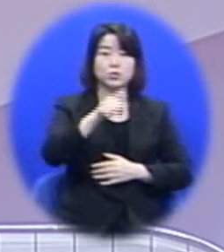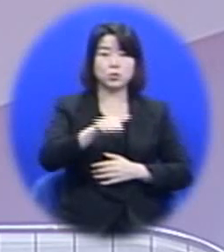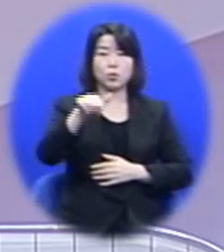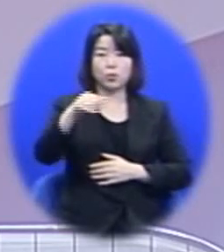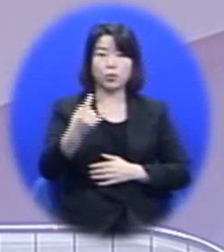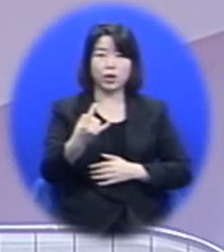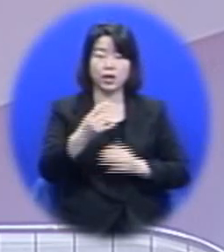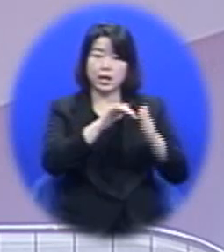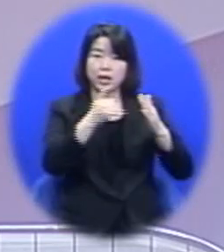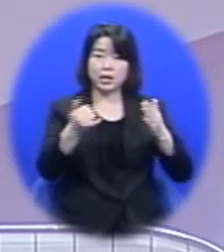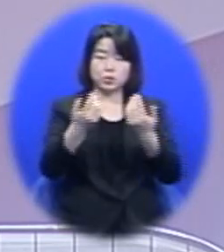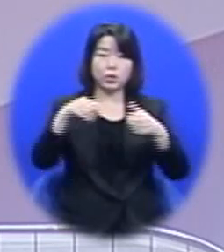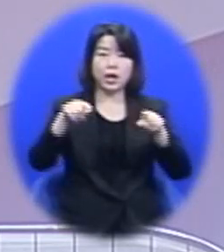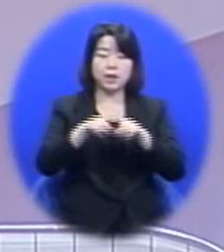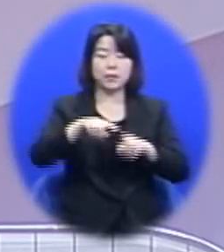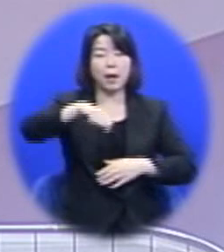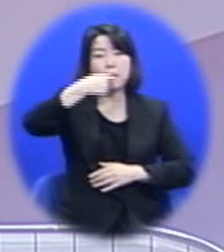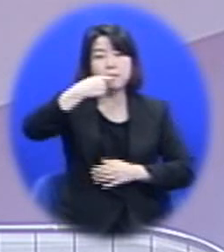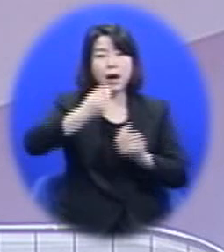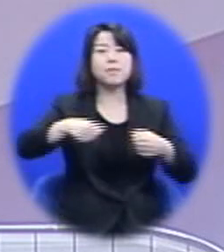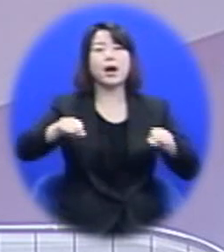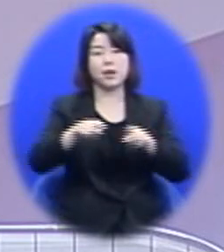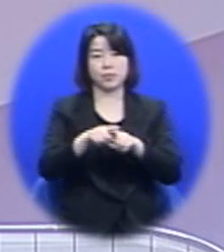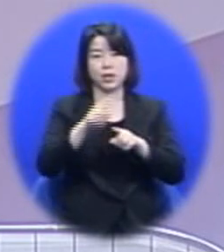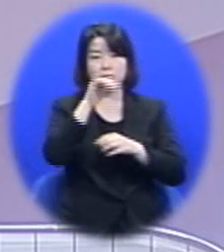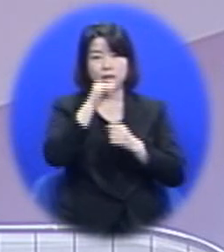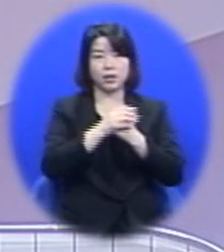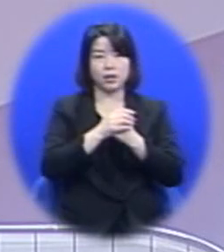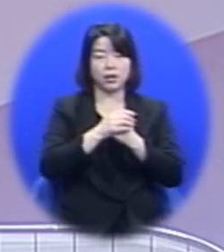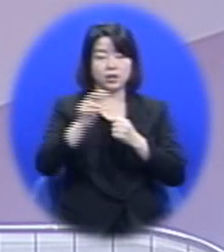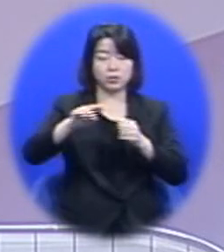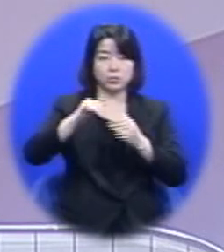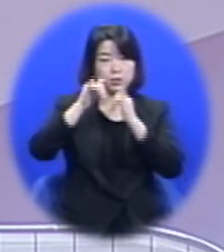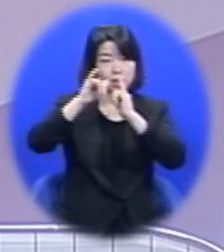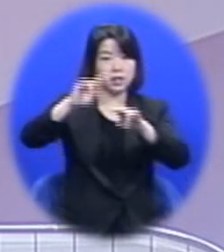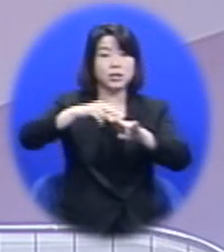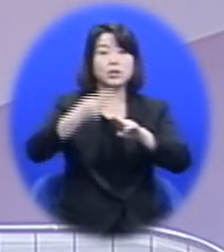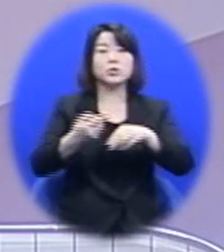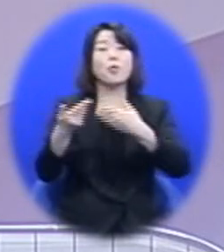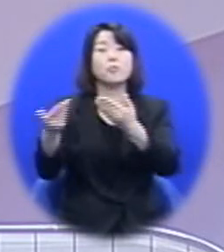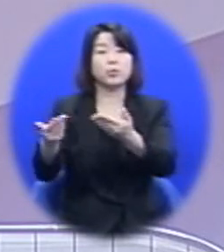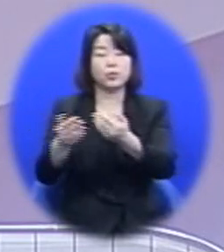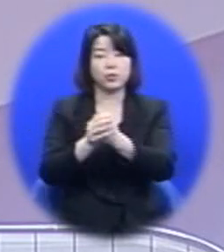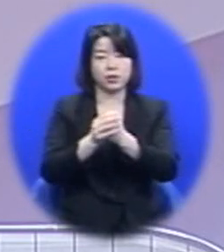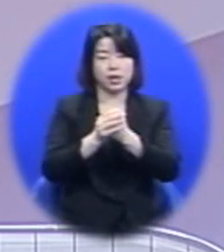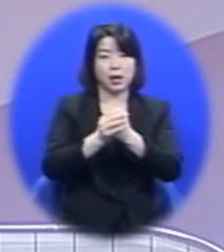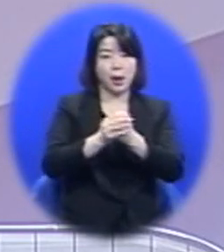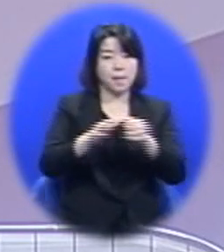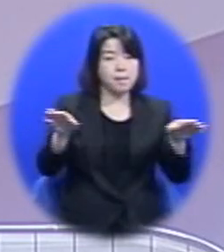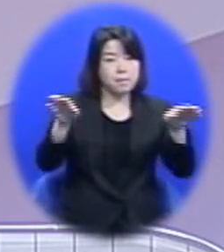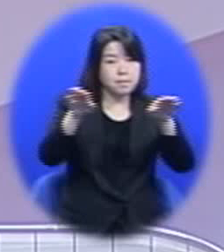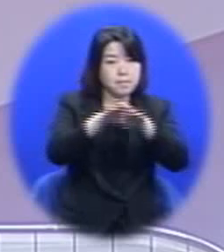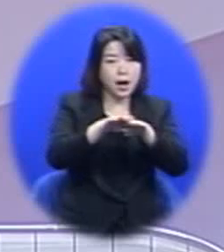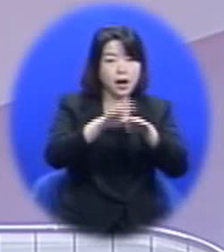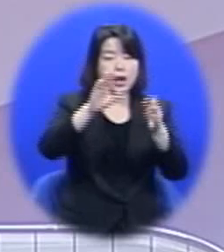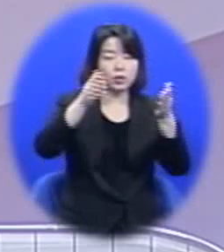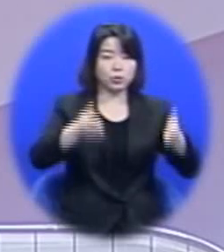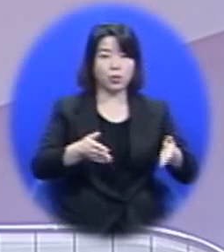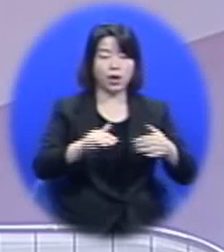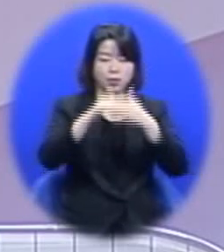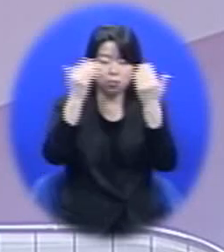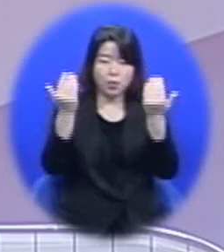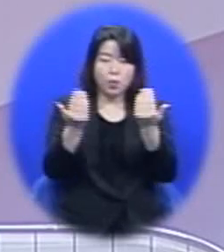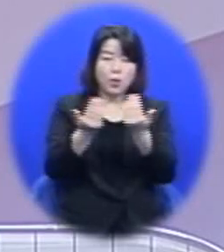같이 식사 같이 했습니다. 그분들의 상의예요. 속해 방학 기간 동안에 모든